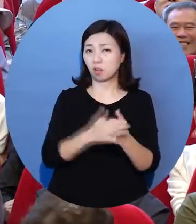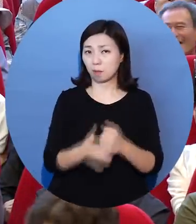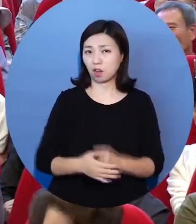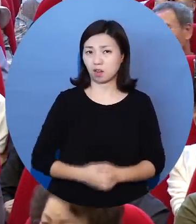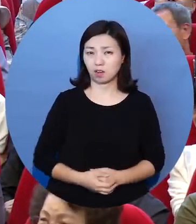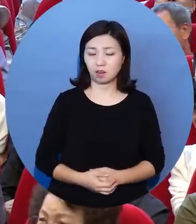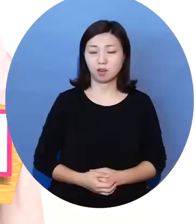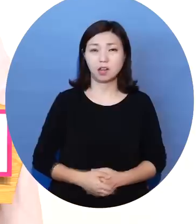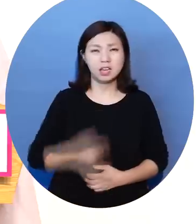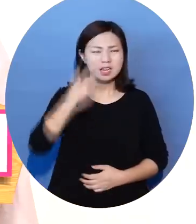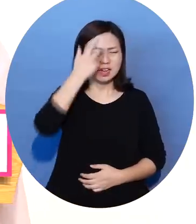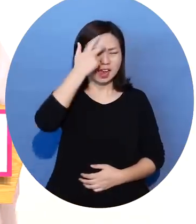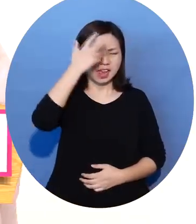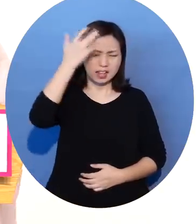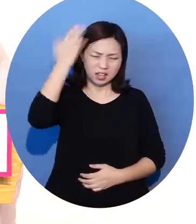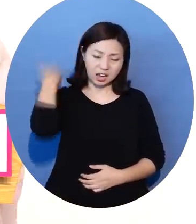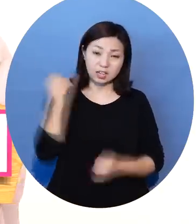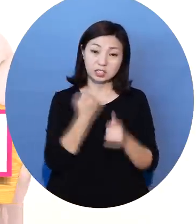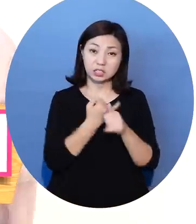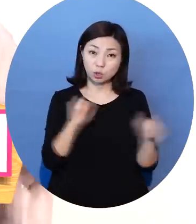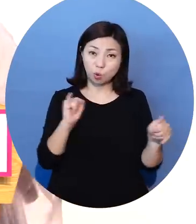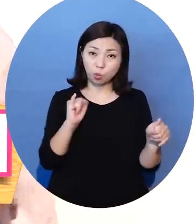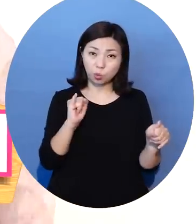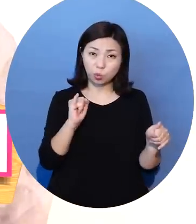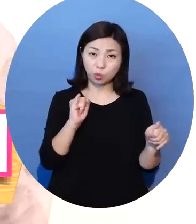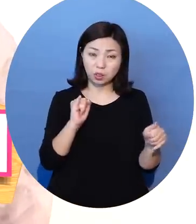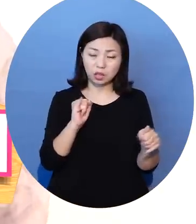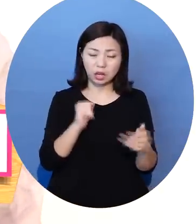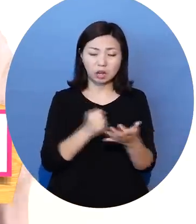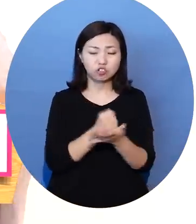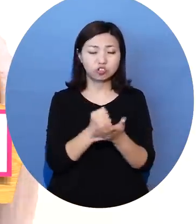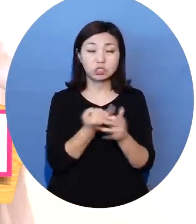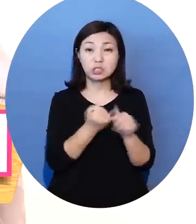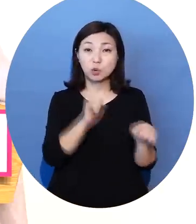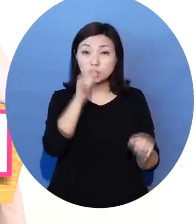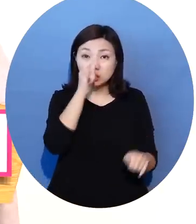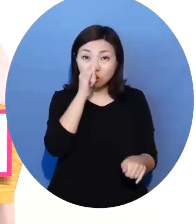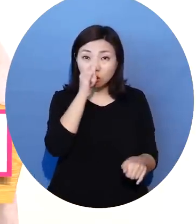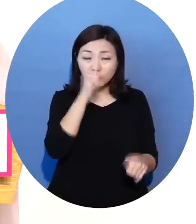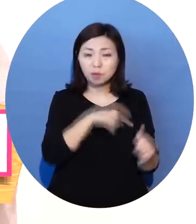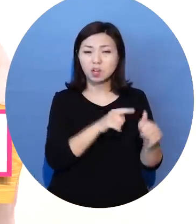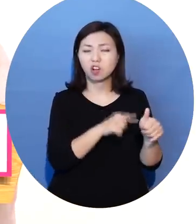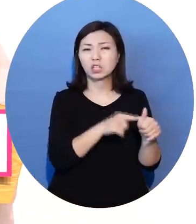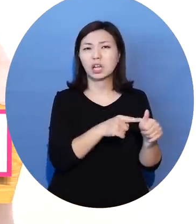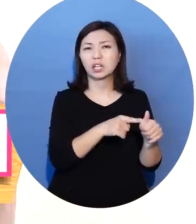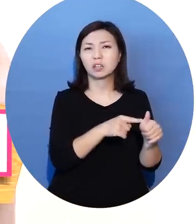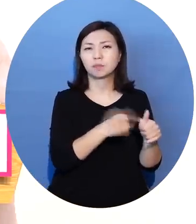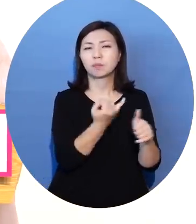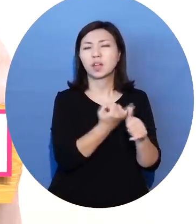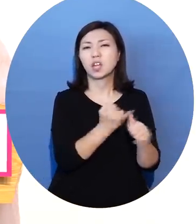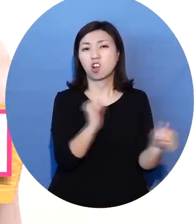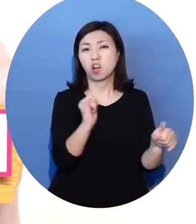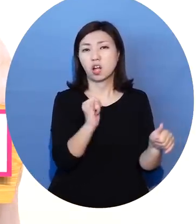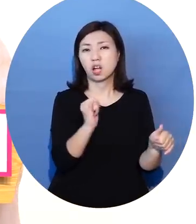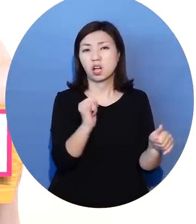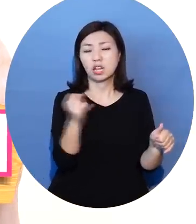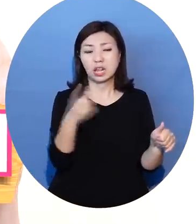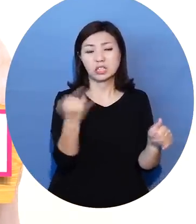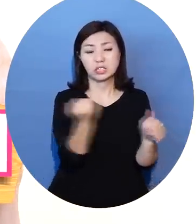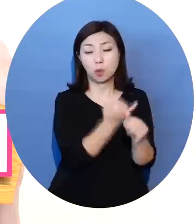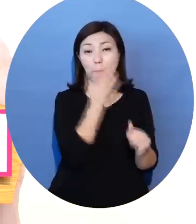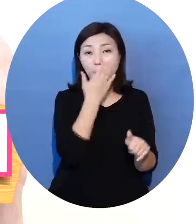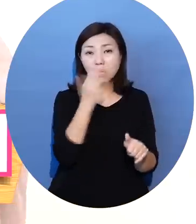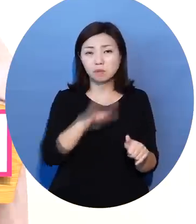그래서 그 아무 문제 안. 옛날에는 이혼수가 있으면 저기 남자는 다시 결혼을 해도 여자는 할수 있었어요,